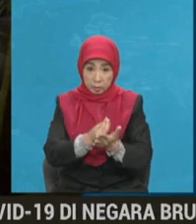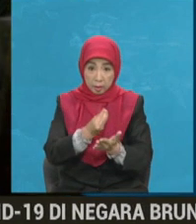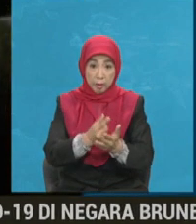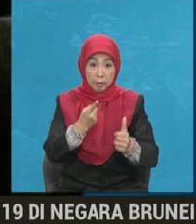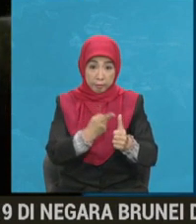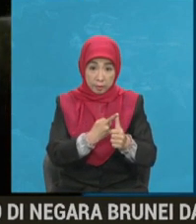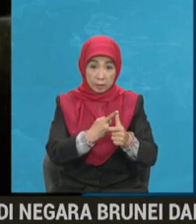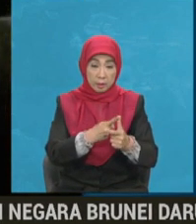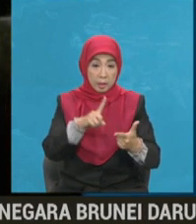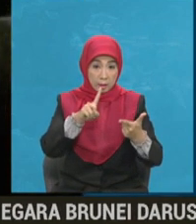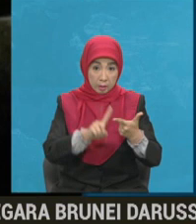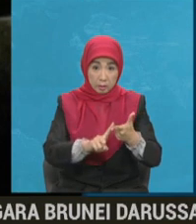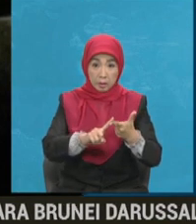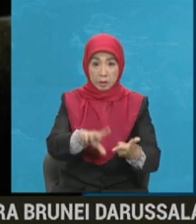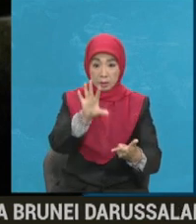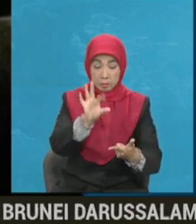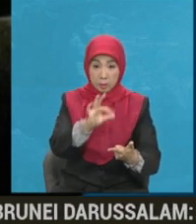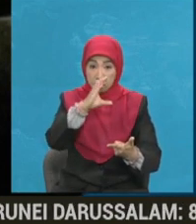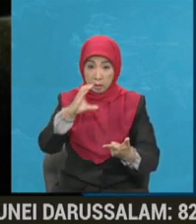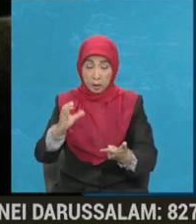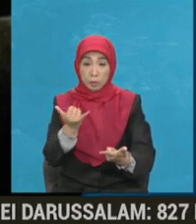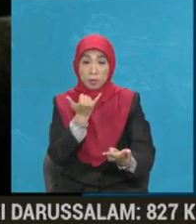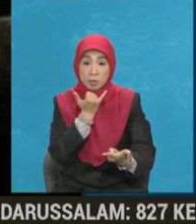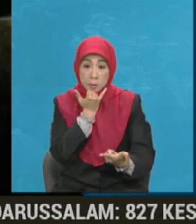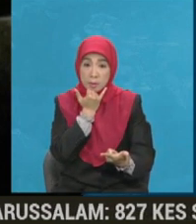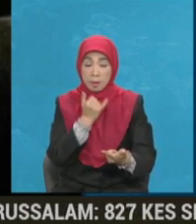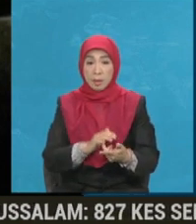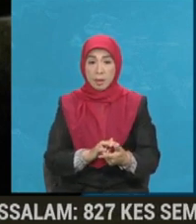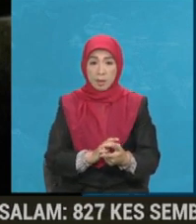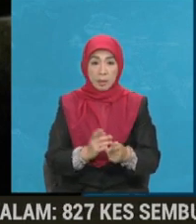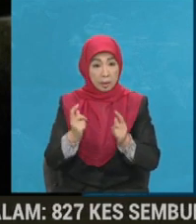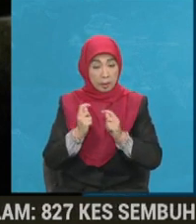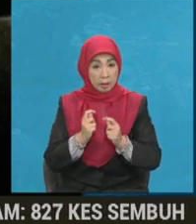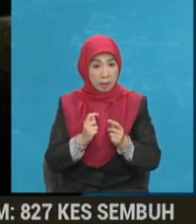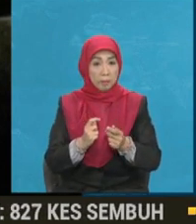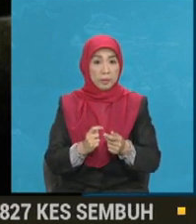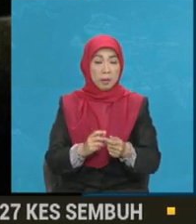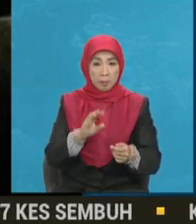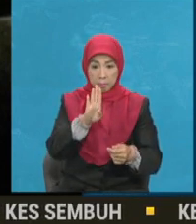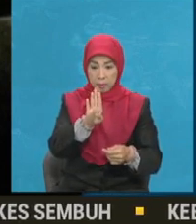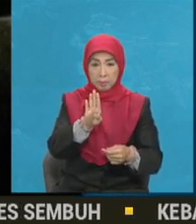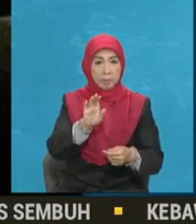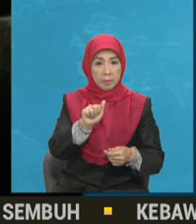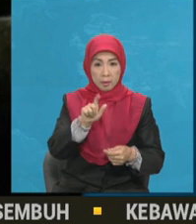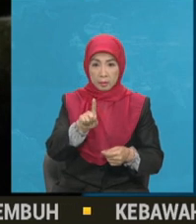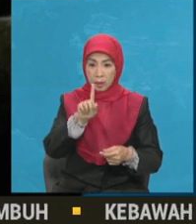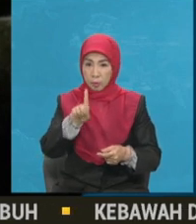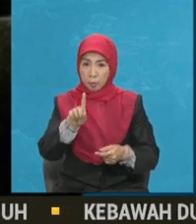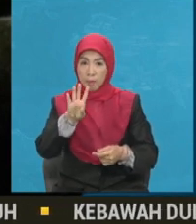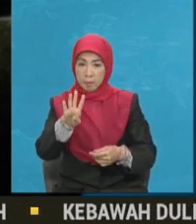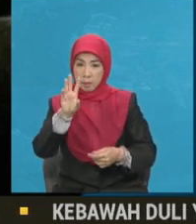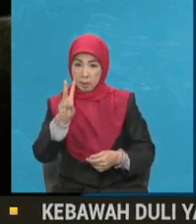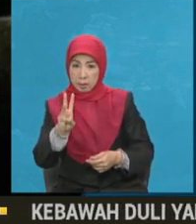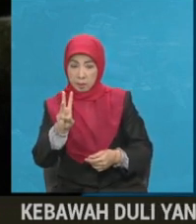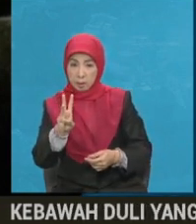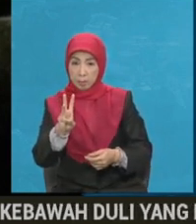pertama dan 900 Ringgit bagi Kesalahan kedua tindakan kompaun dibawa bab 146 prank text size